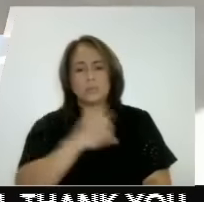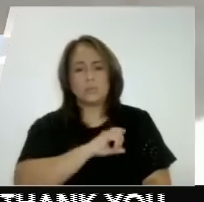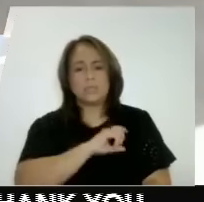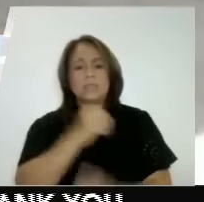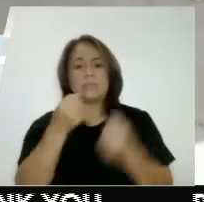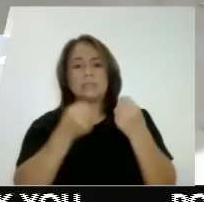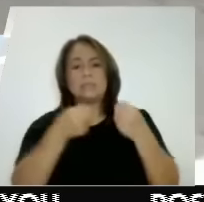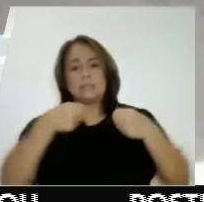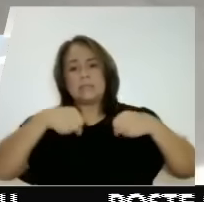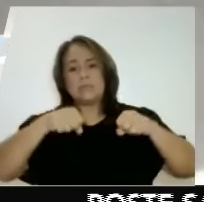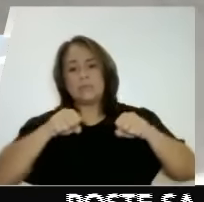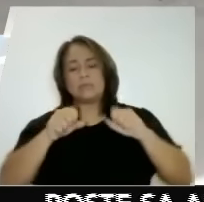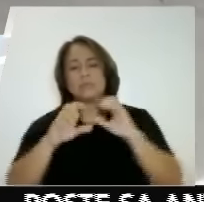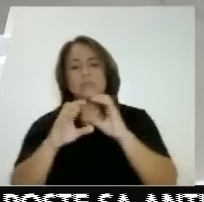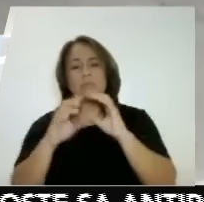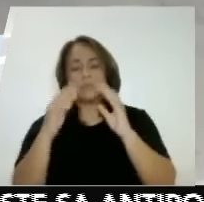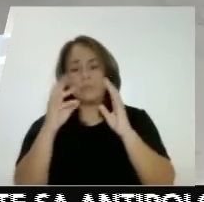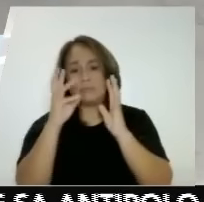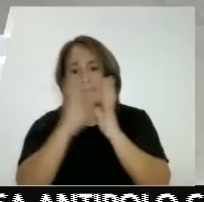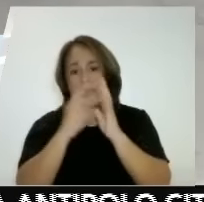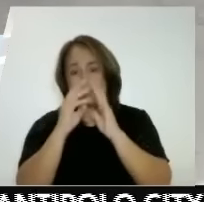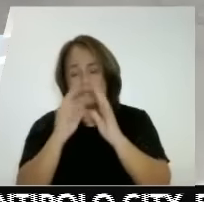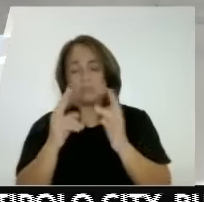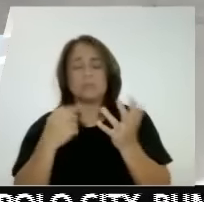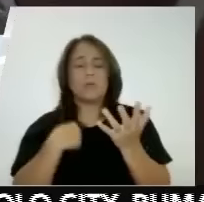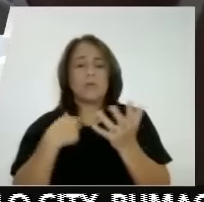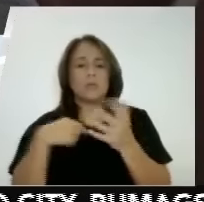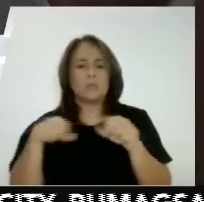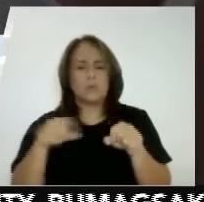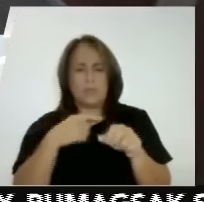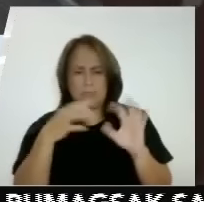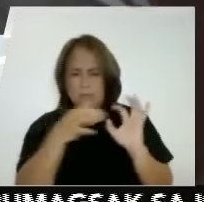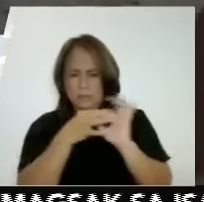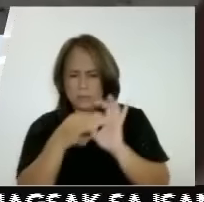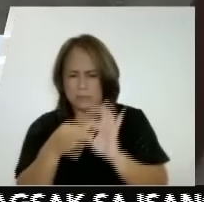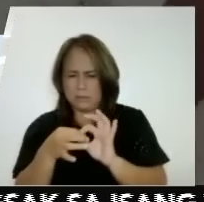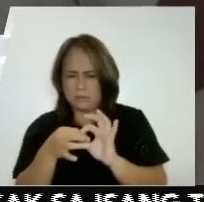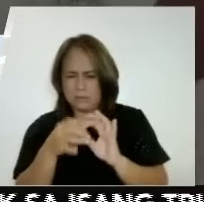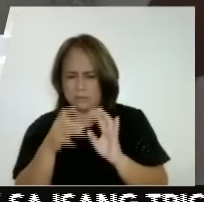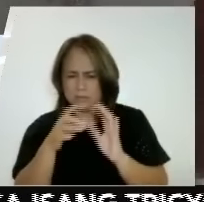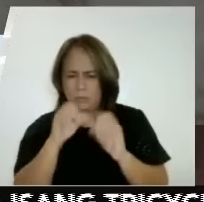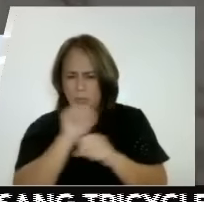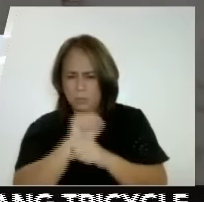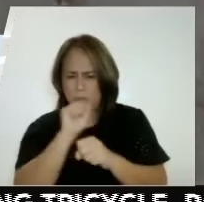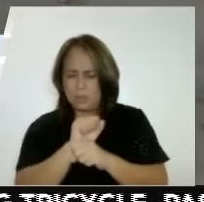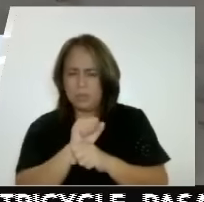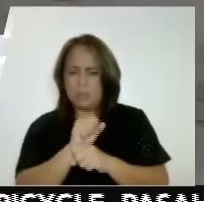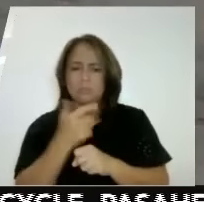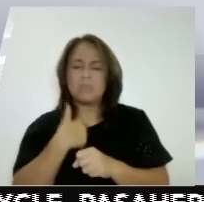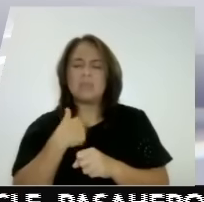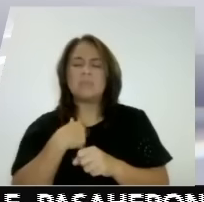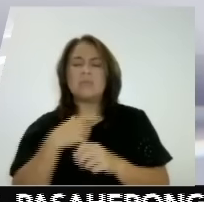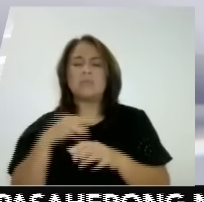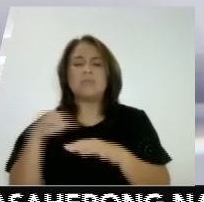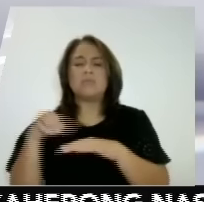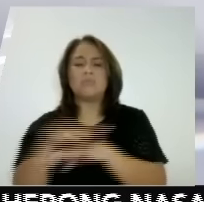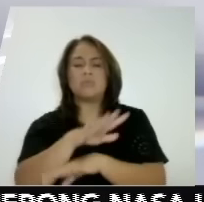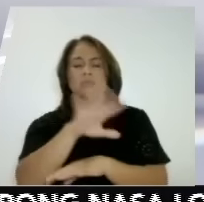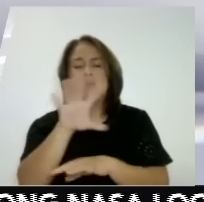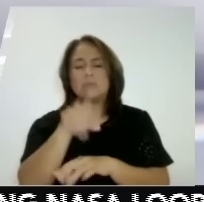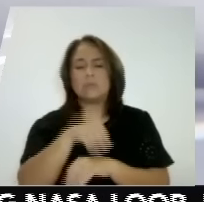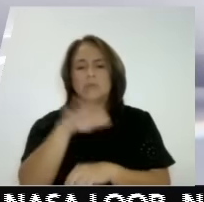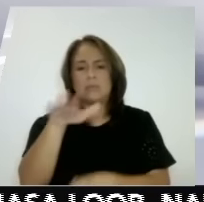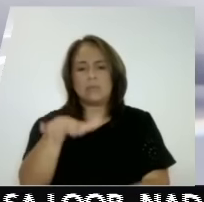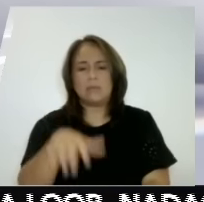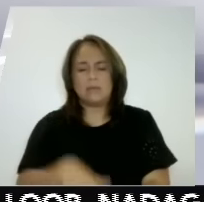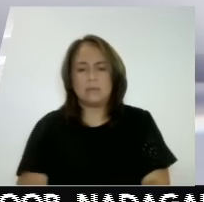Arnel, inaalam ng pulisya kung may kinalaman ito sa krimen at posibleng nadamay lang sa pamamaril ang anak. Dupila yung